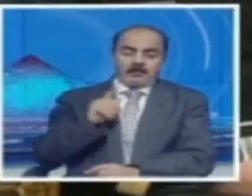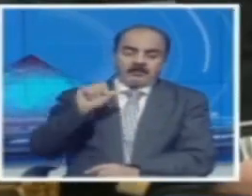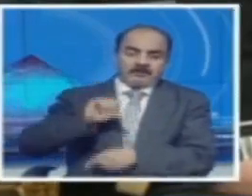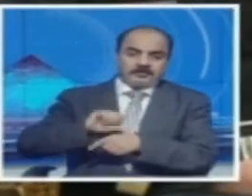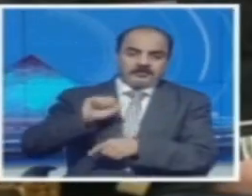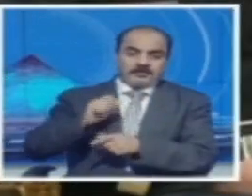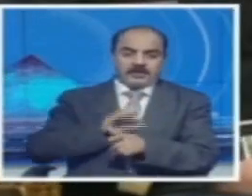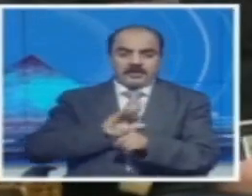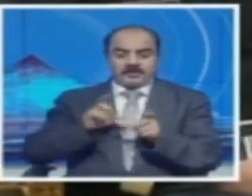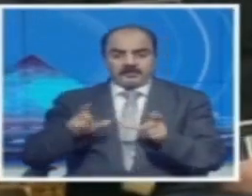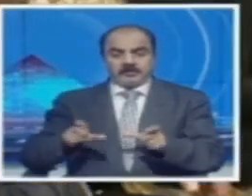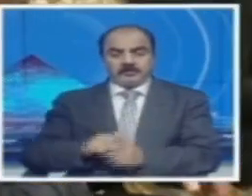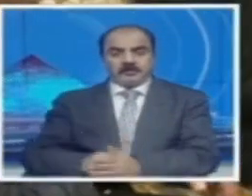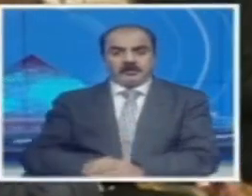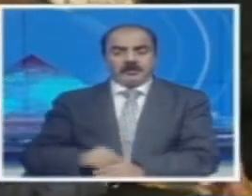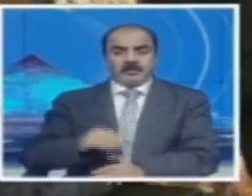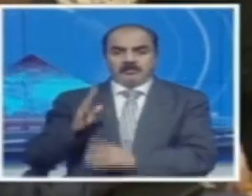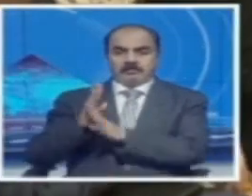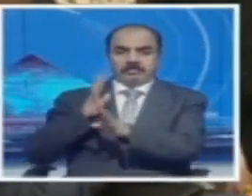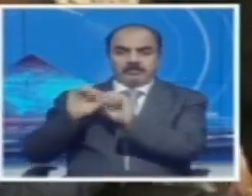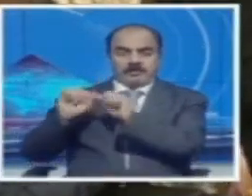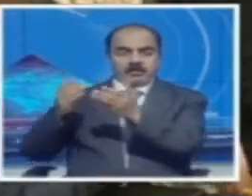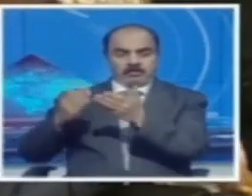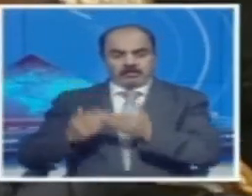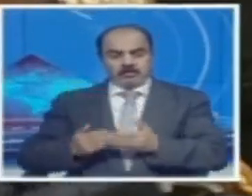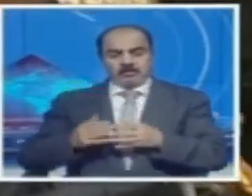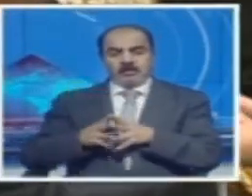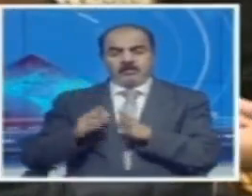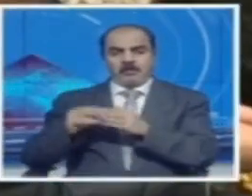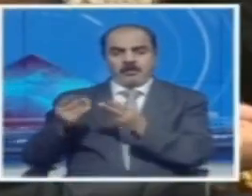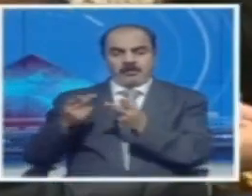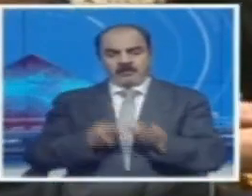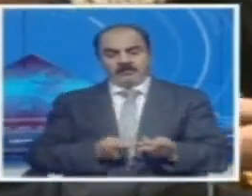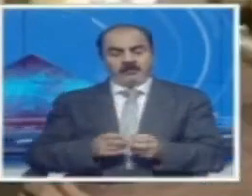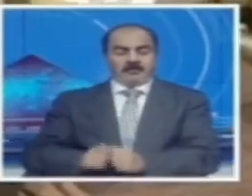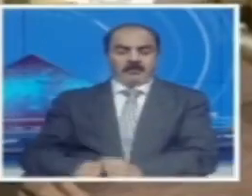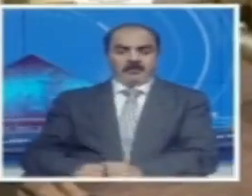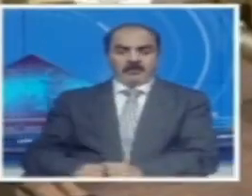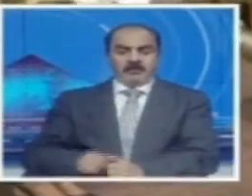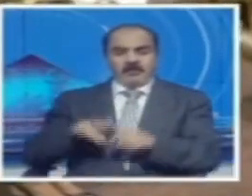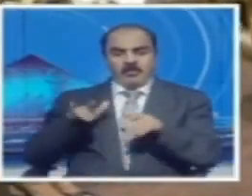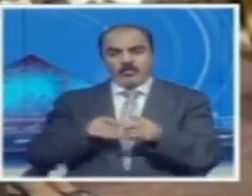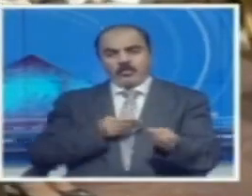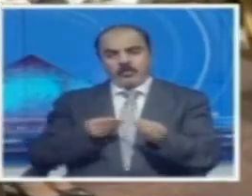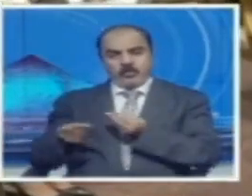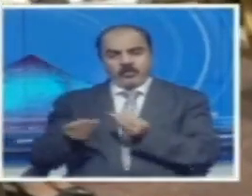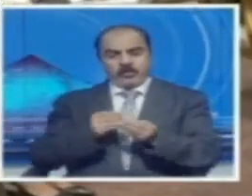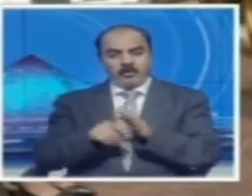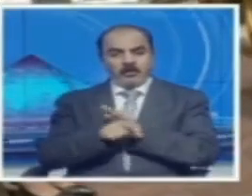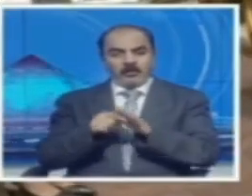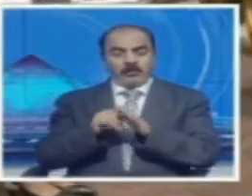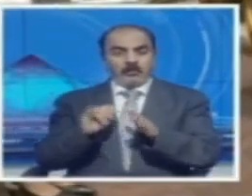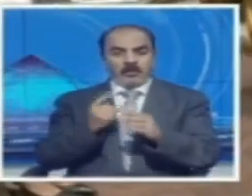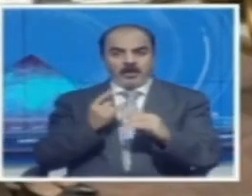القيادة المركزية الأمريكية والوفد المرافق له الذي يزور مصر حالياً. تناول اللقاء عددا من موضوعات